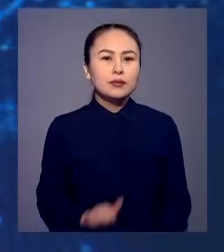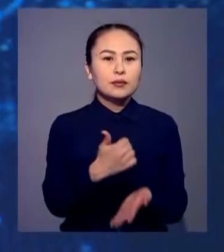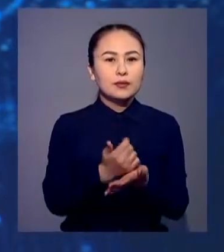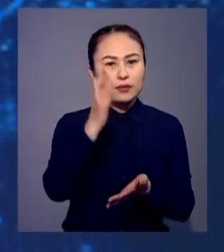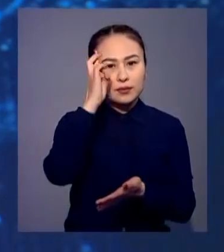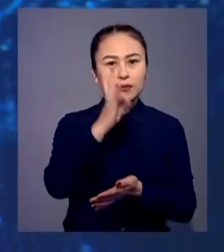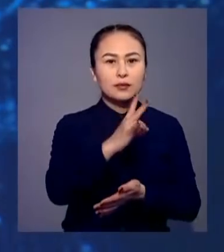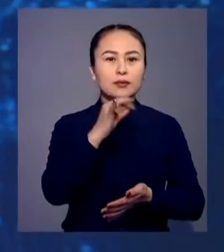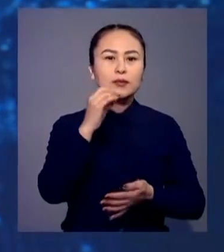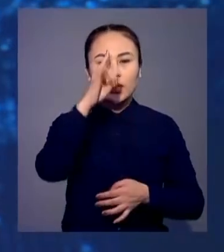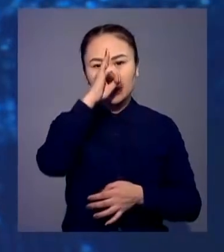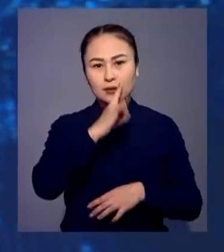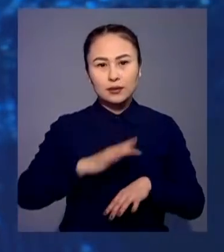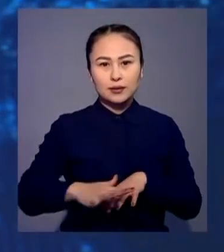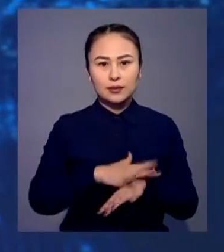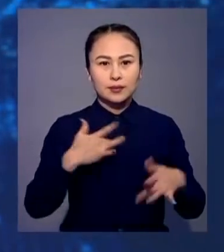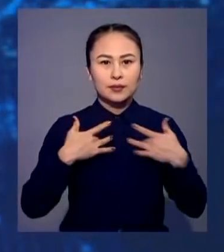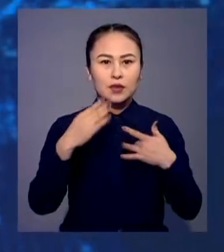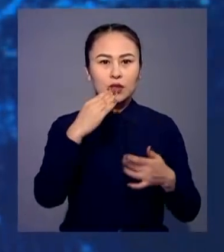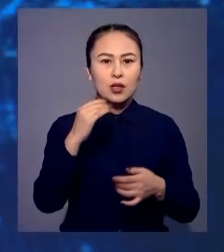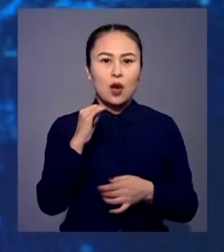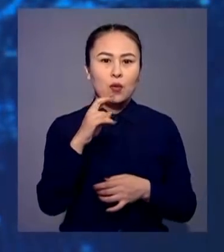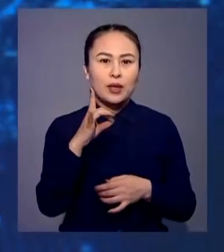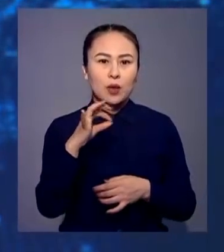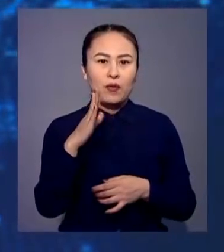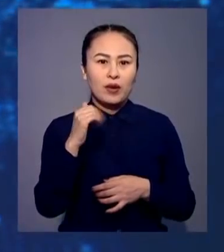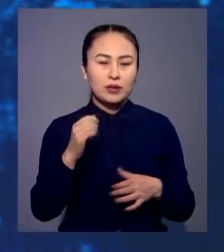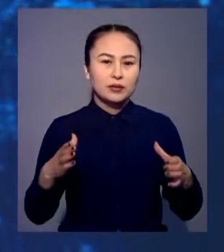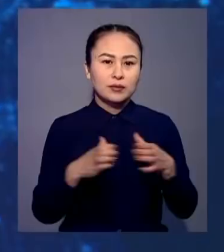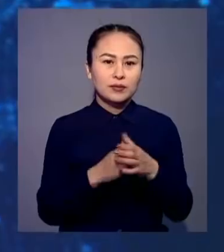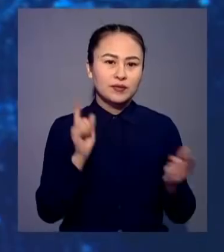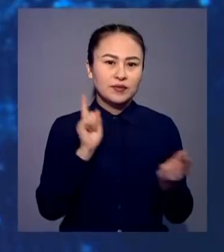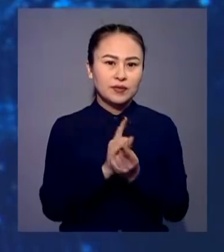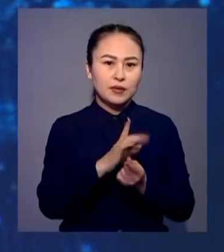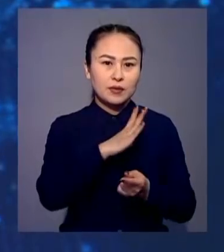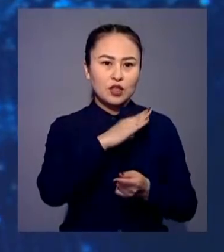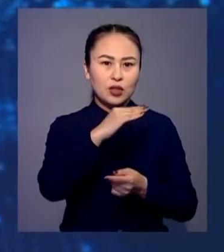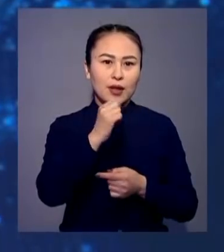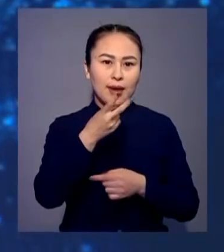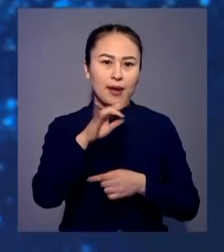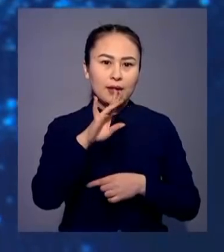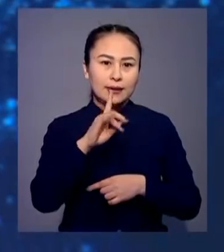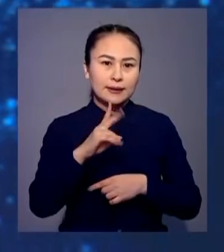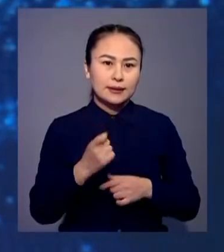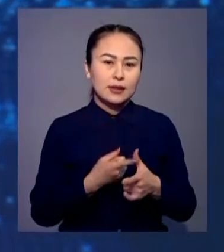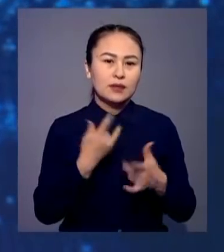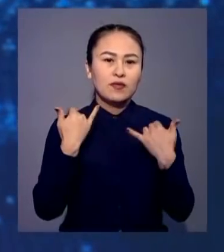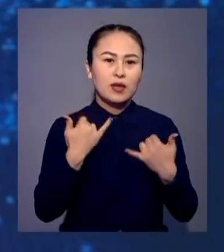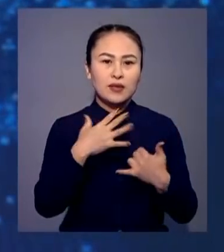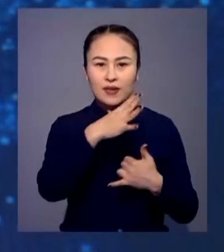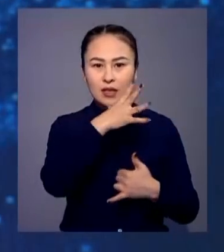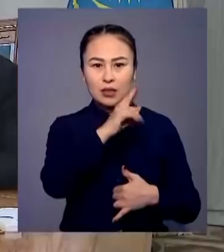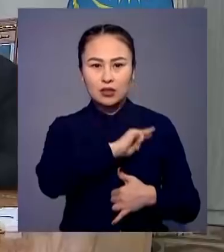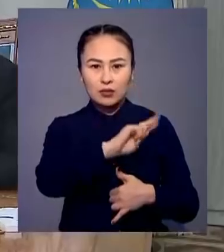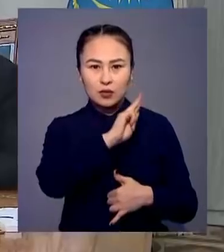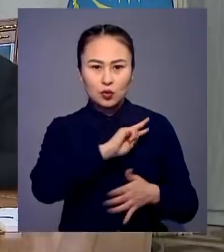Елбасы Нұрсұлтан Назарбаев Қазақстанның халық әртесі Жәния Әубәкірованы қабылдады. Кездесу барысында Жәния Яхияқызы қазіргі